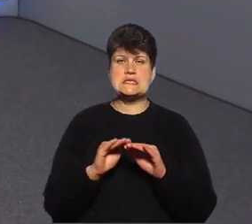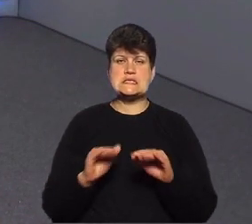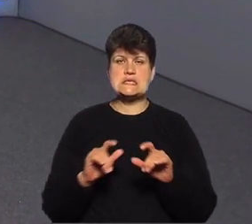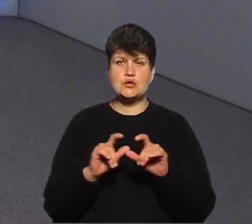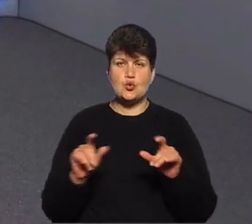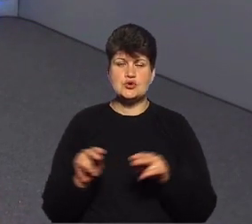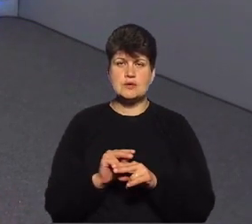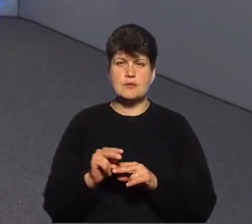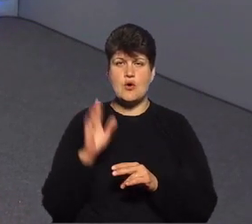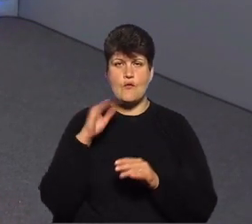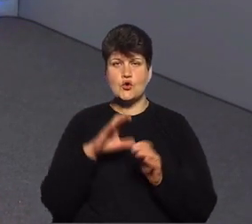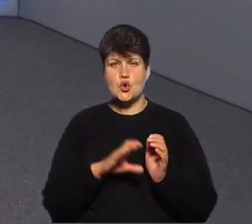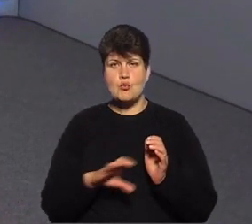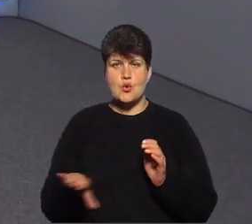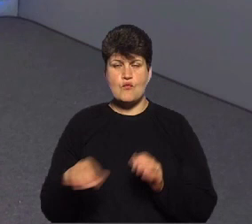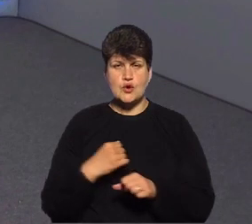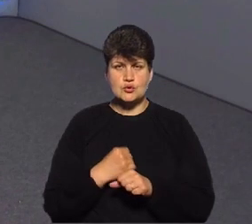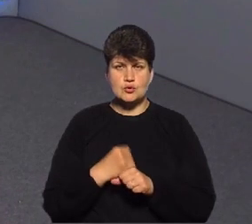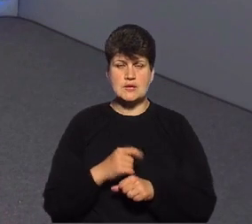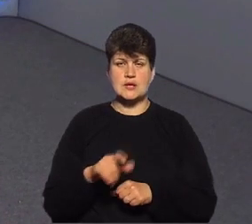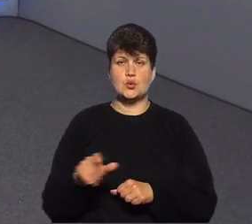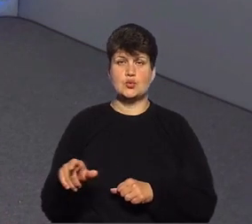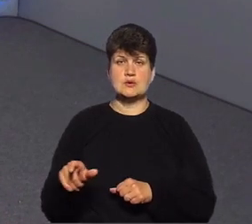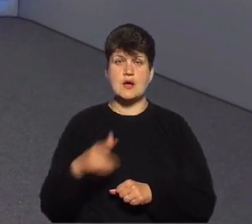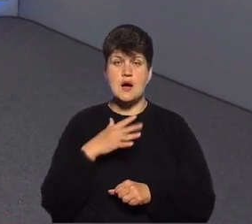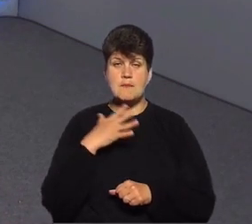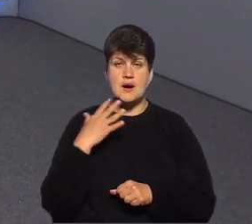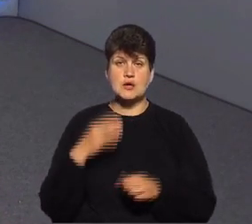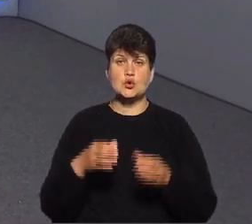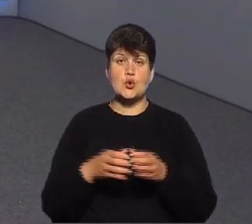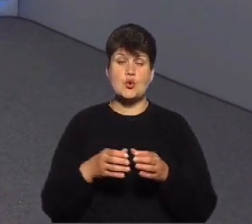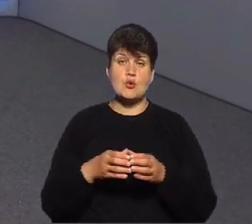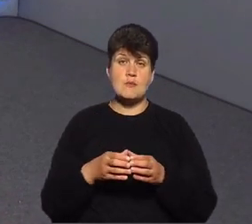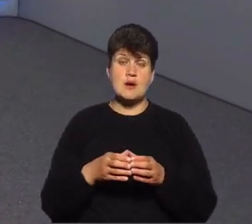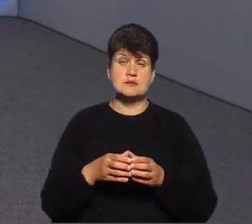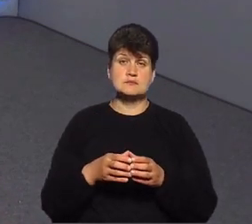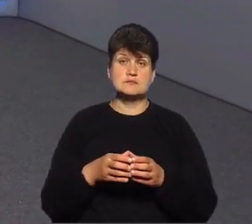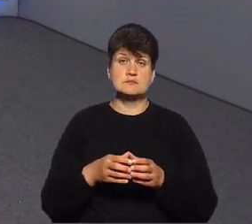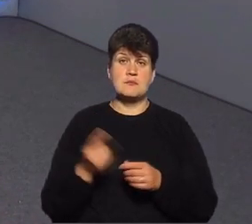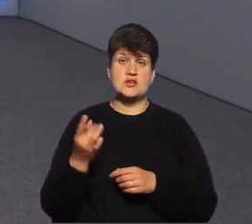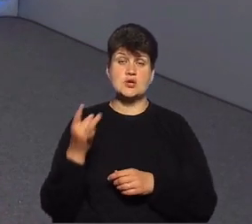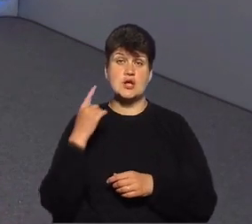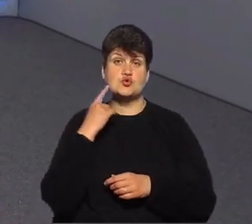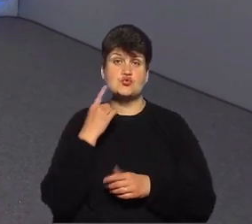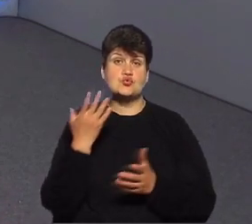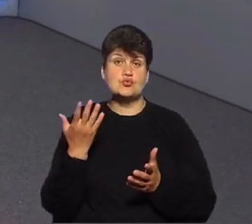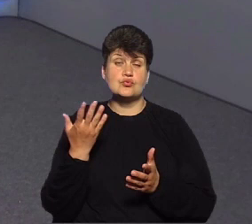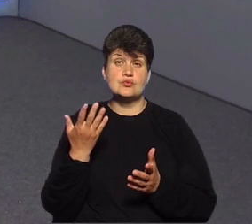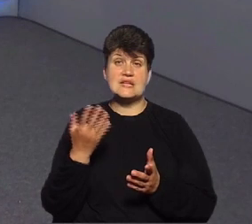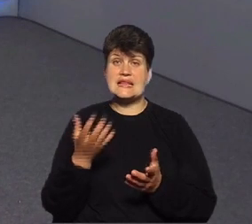водопроводи робили люди. А багато взагалі громад отак, можливо, вперше про це чують взагалі, ну або точно не брали